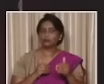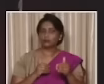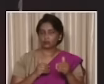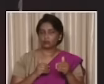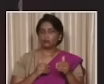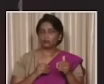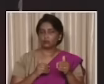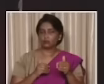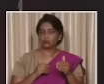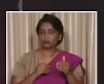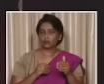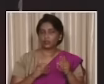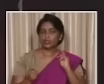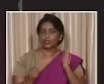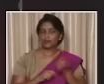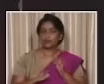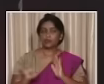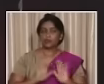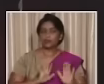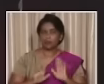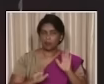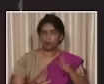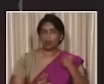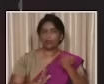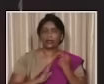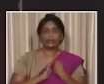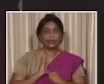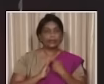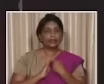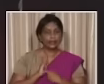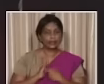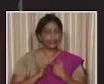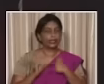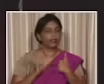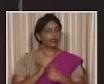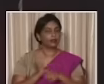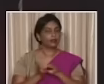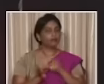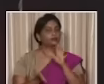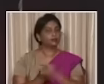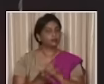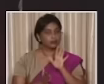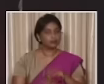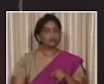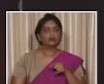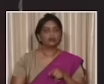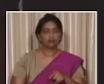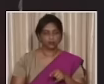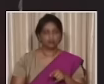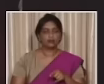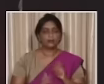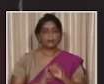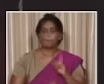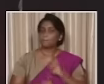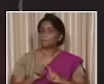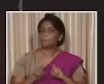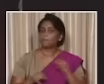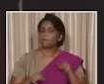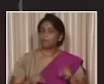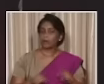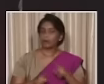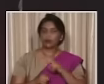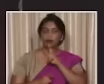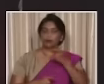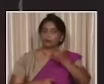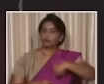සඳහා ක්‍රිකට් පරිපාලනයේ වෙනුවෙන් නව නීති පද්ධතියක් පනතක් හරහා සම්මත කළ යුතුයයිද මෙම පාර්ලිමේන්තුව